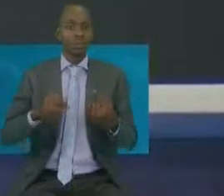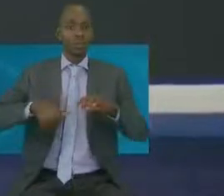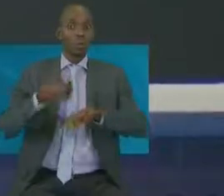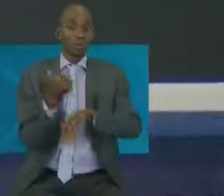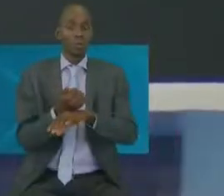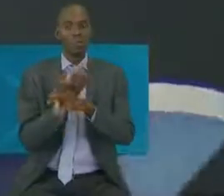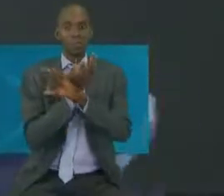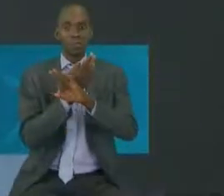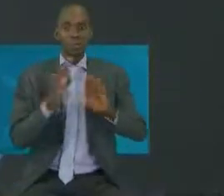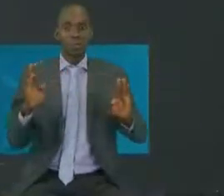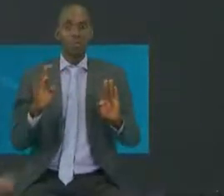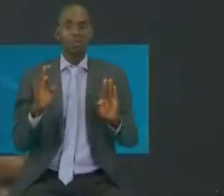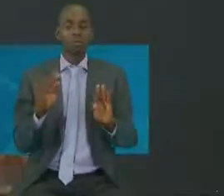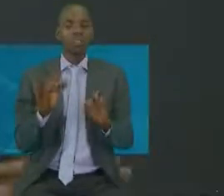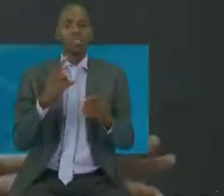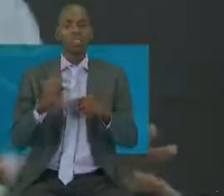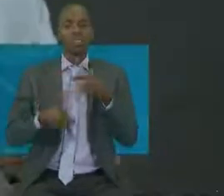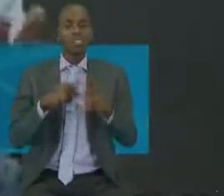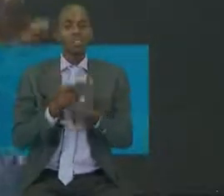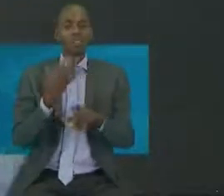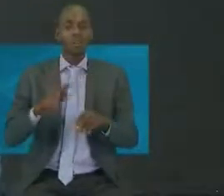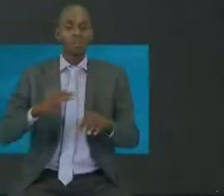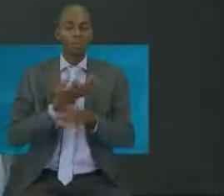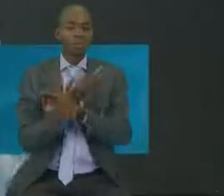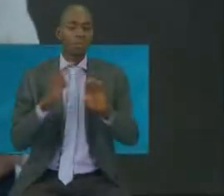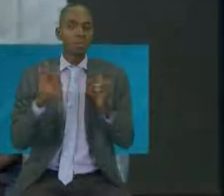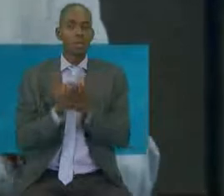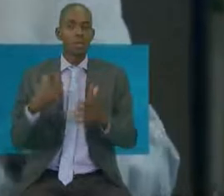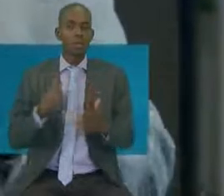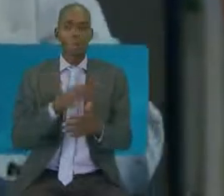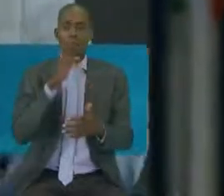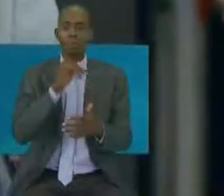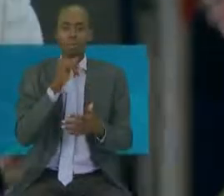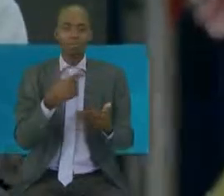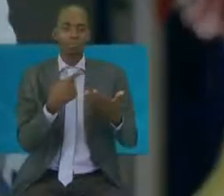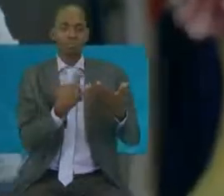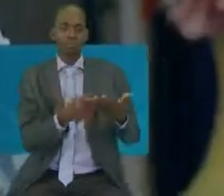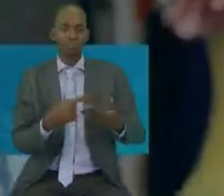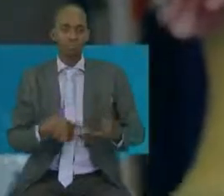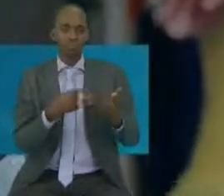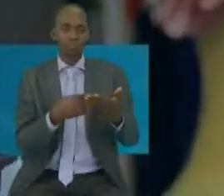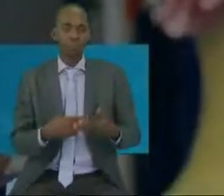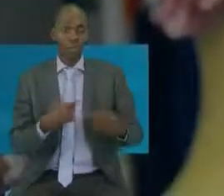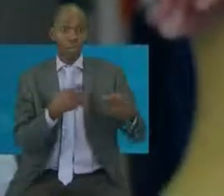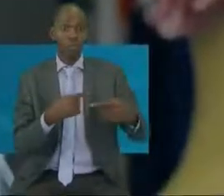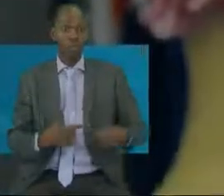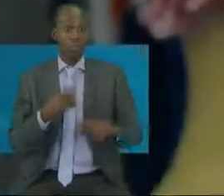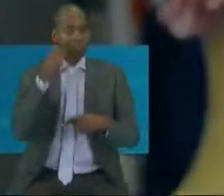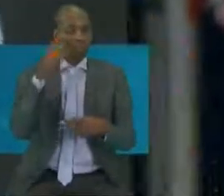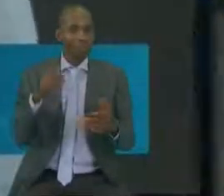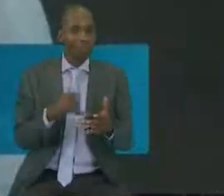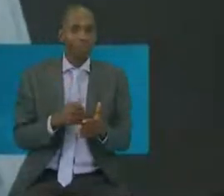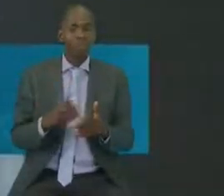réglée, un type de libération qu'on ne discute plus, nous ne commercialisons